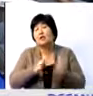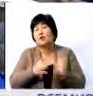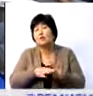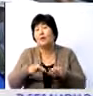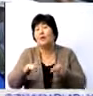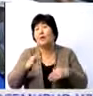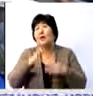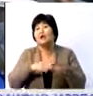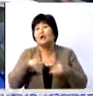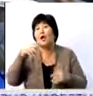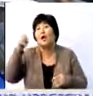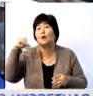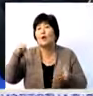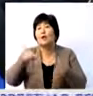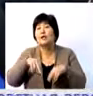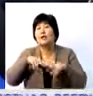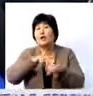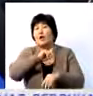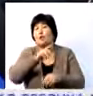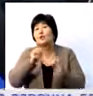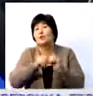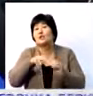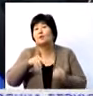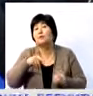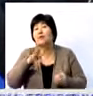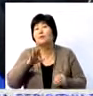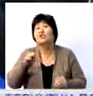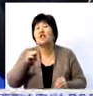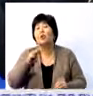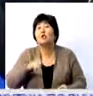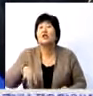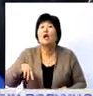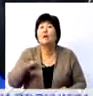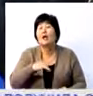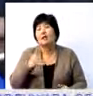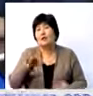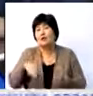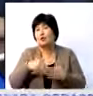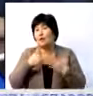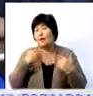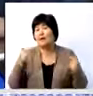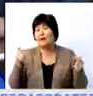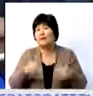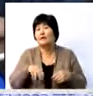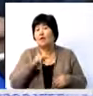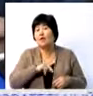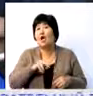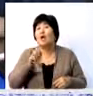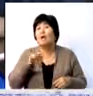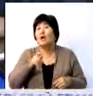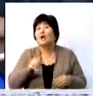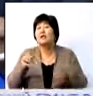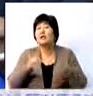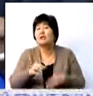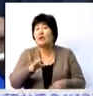проектом строительства солнечной электростанции мощностью 10 мегаватт в Жанакурганском районе. До сих пор нет конкретной работы. Болгарская